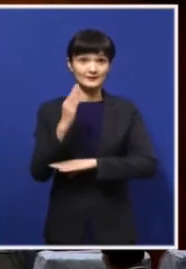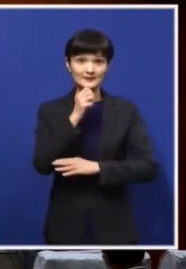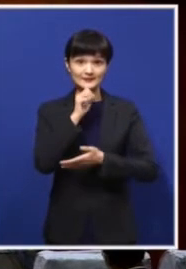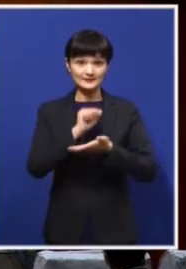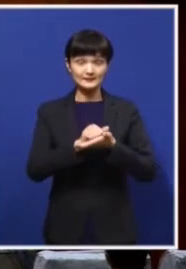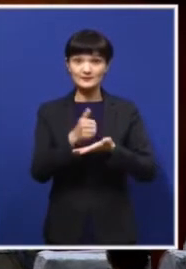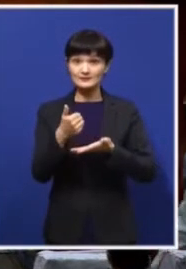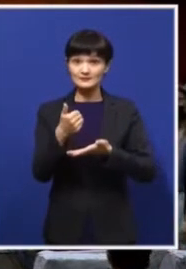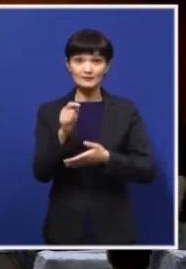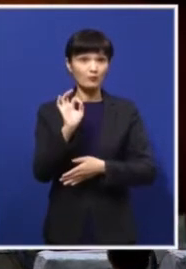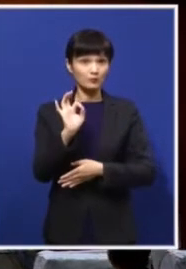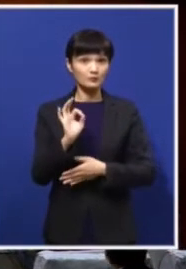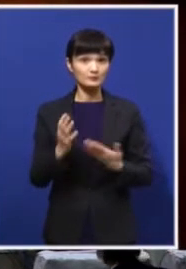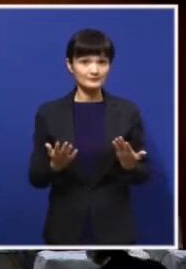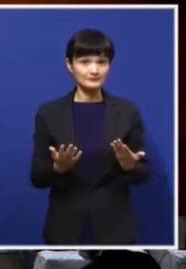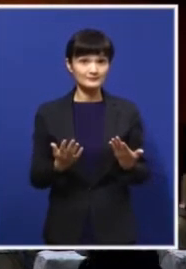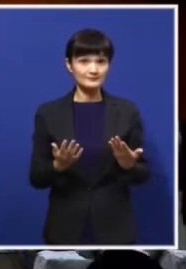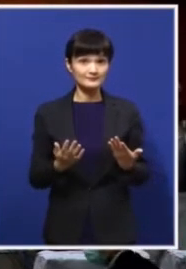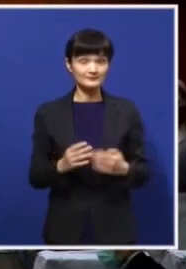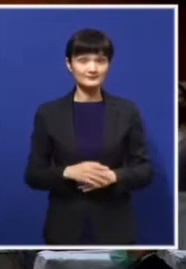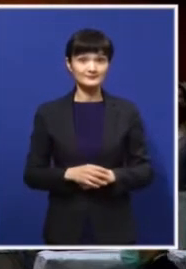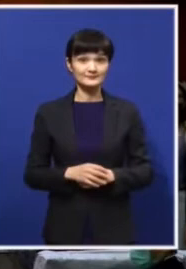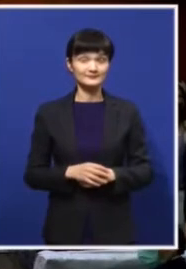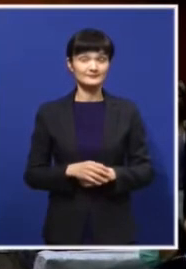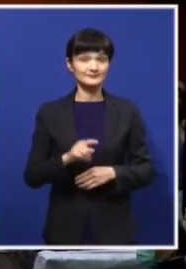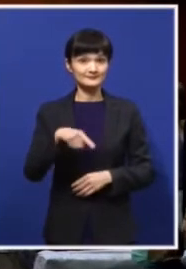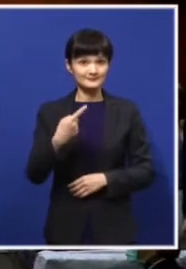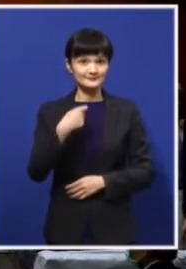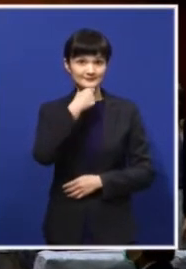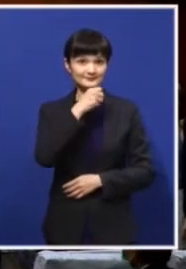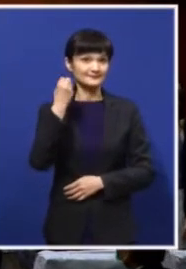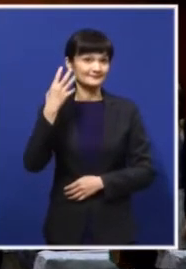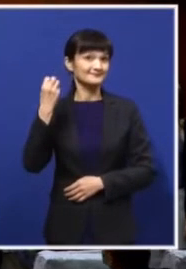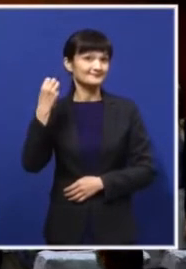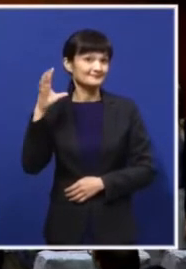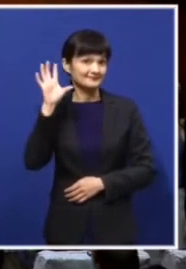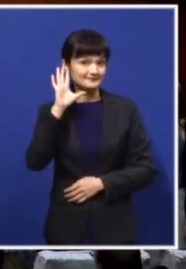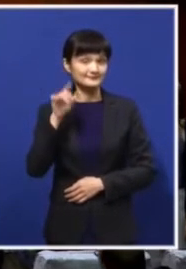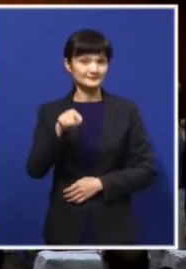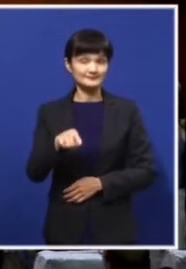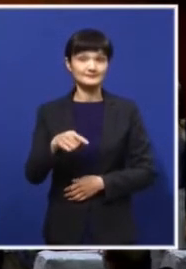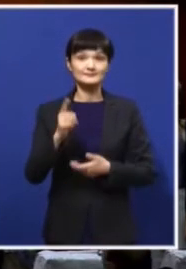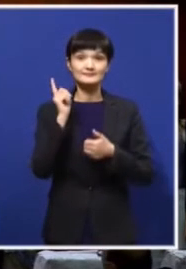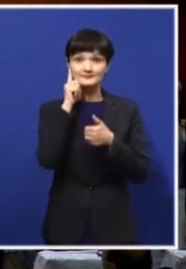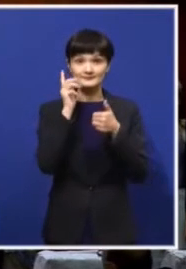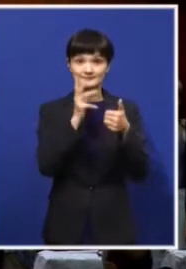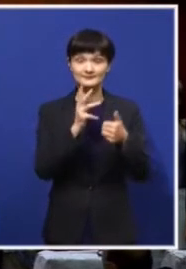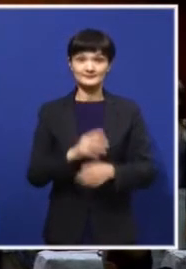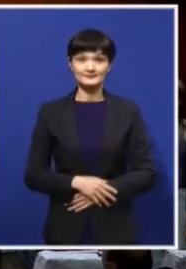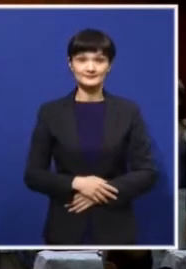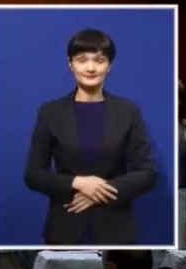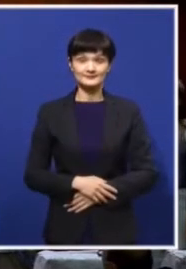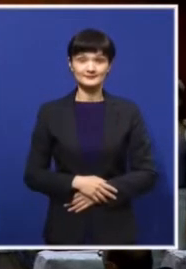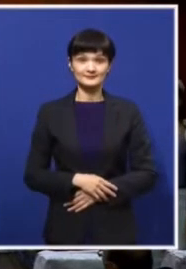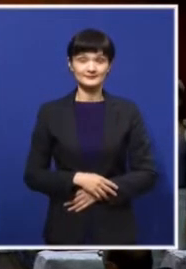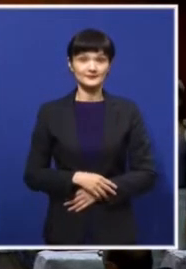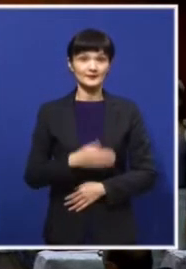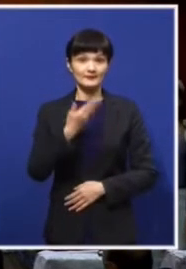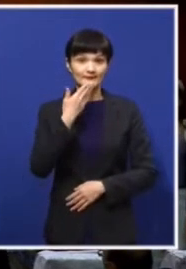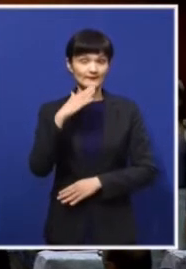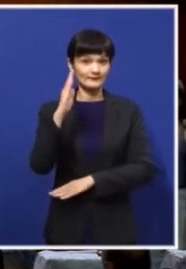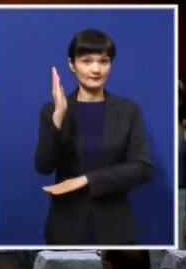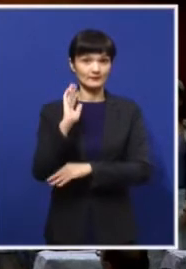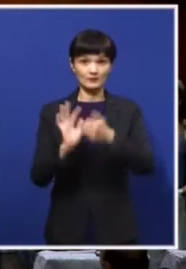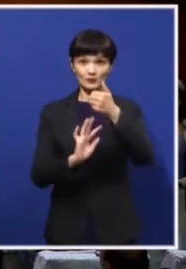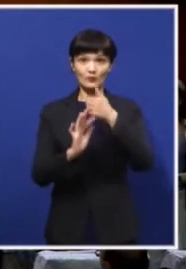好，那接下来，台湾新新闻来请。 唐政委，我那个以下我请